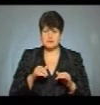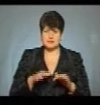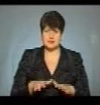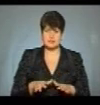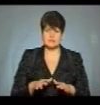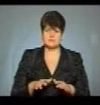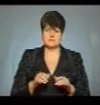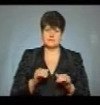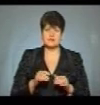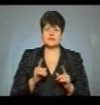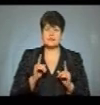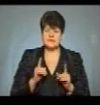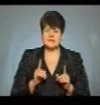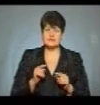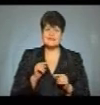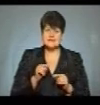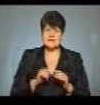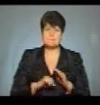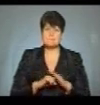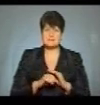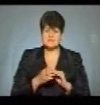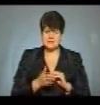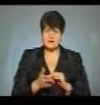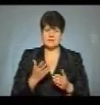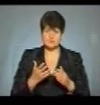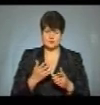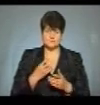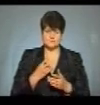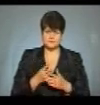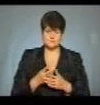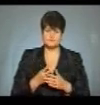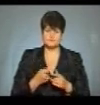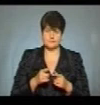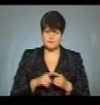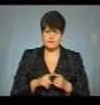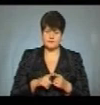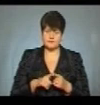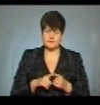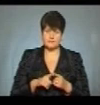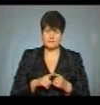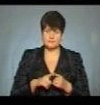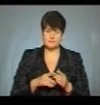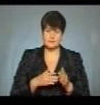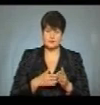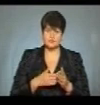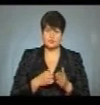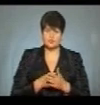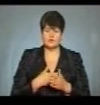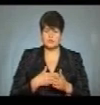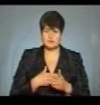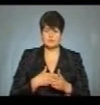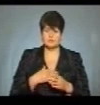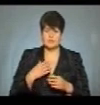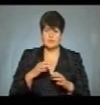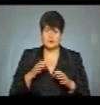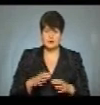заходу. Відповідно, навіть вже з цих підстав, якщо підійти буквально до нашого кримінального процесуального кодексу,